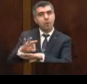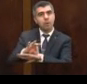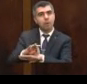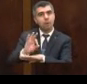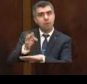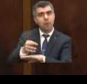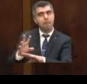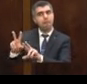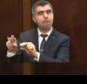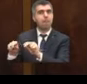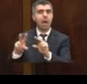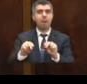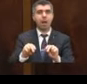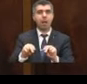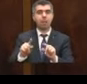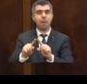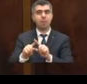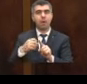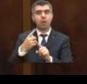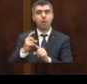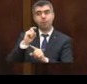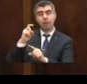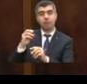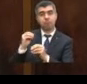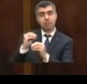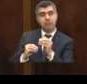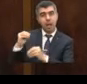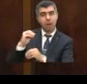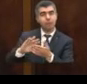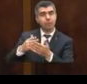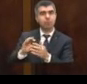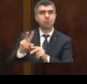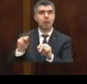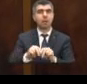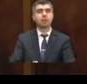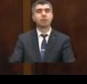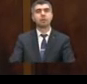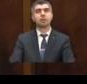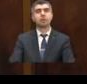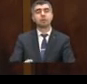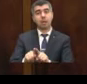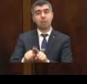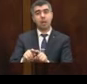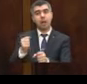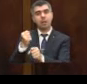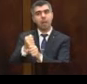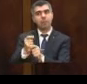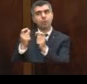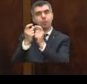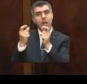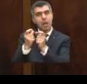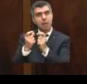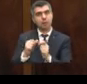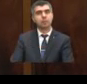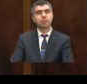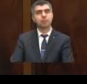الشهر، كيخلص 500 درهم. وهذا النظام ديال التغطية المهن الحرة اللي مطالبين به